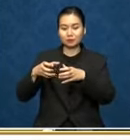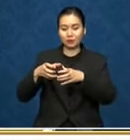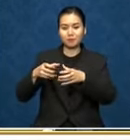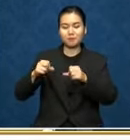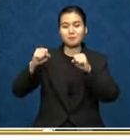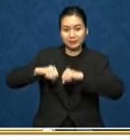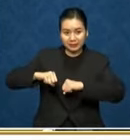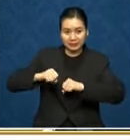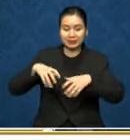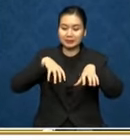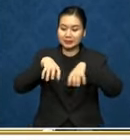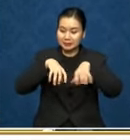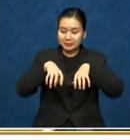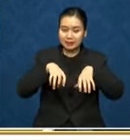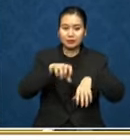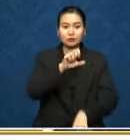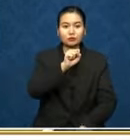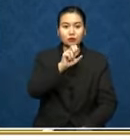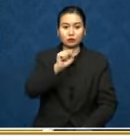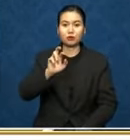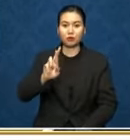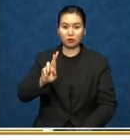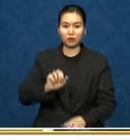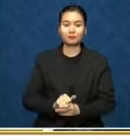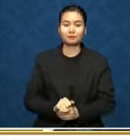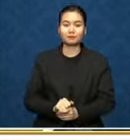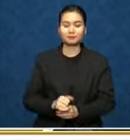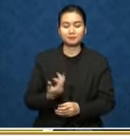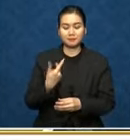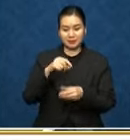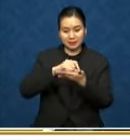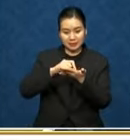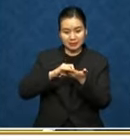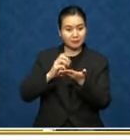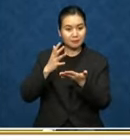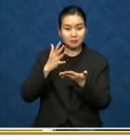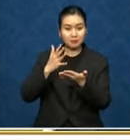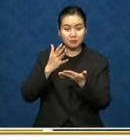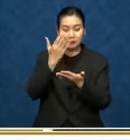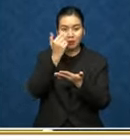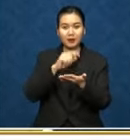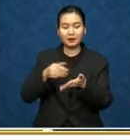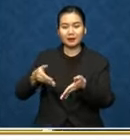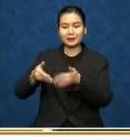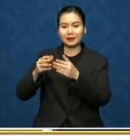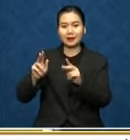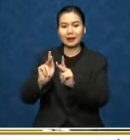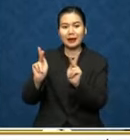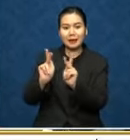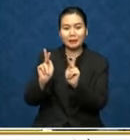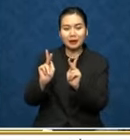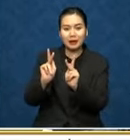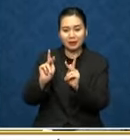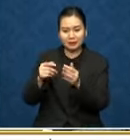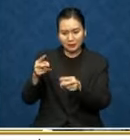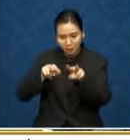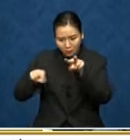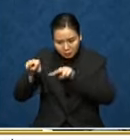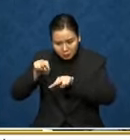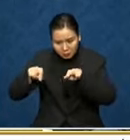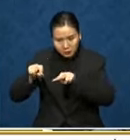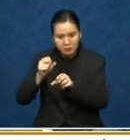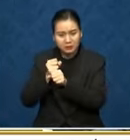และจัดตั้งสสรไม่มีตรงไหนเขียนเลยนะครับว่าจะมีจัดตั้งคณะกรรมการขึ้นมาศึกษา